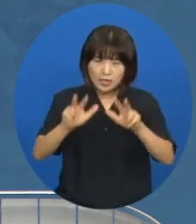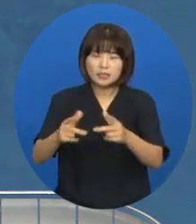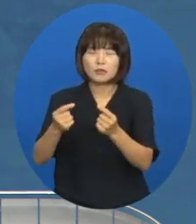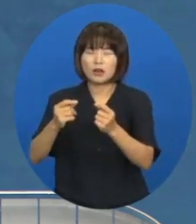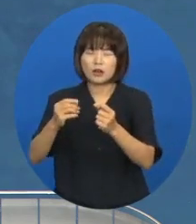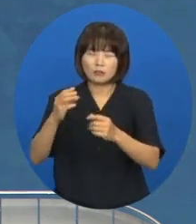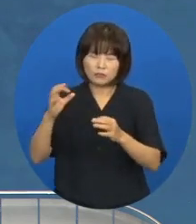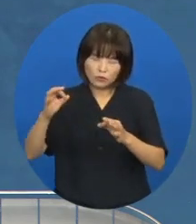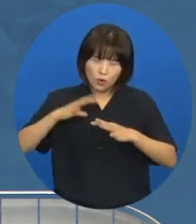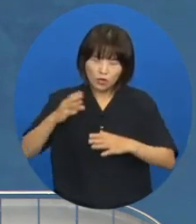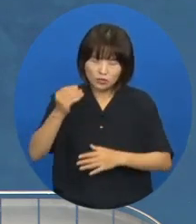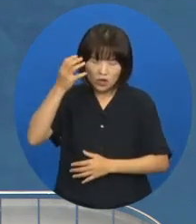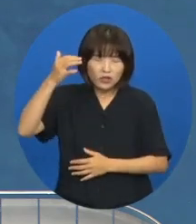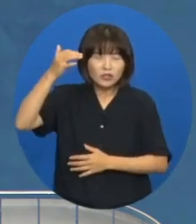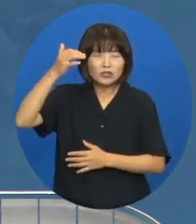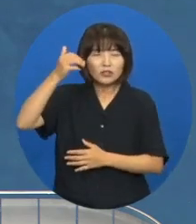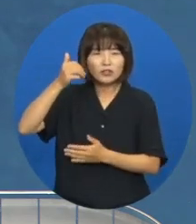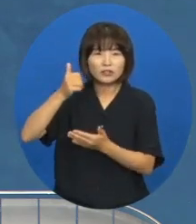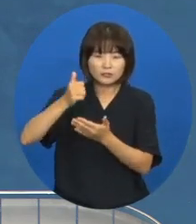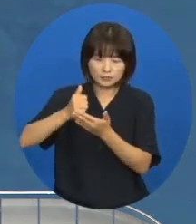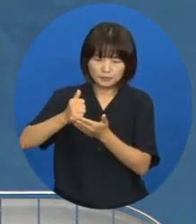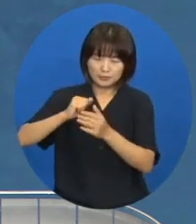시대는 없었어요.